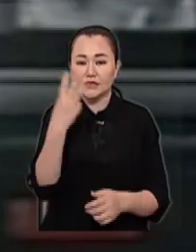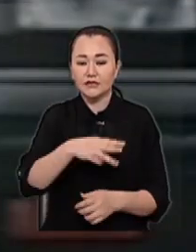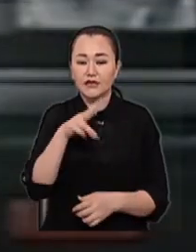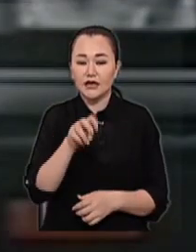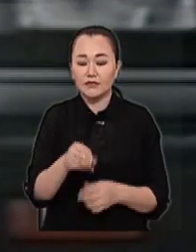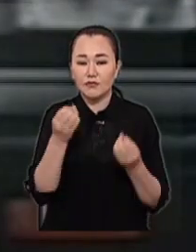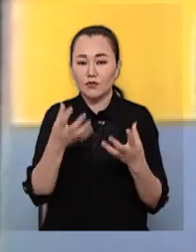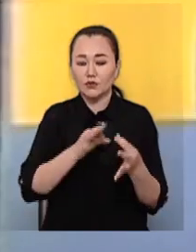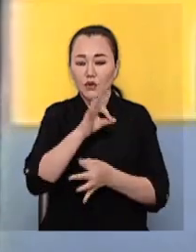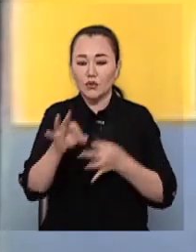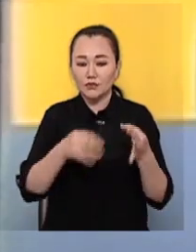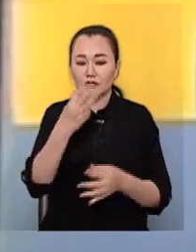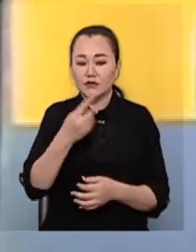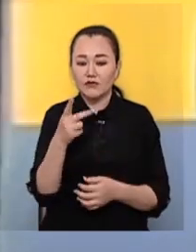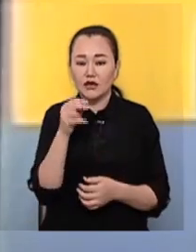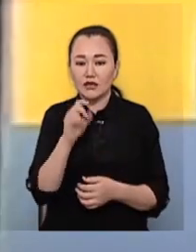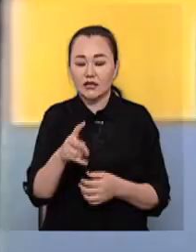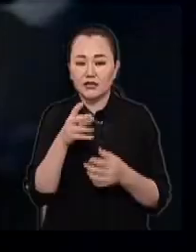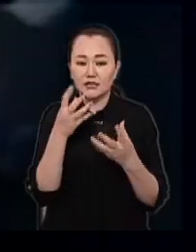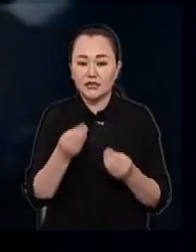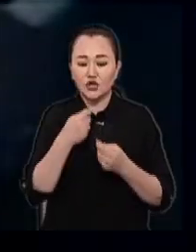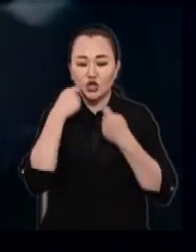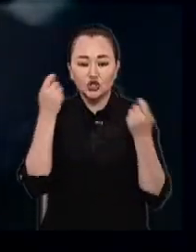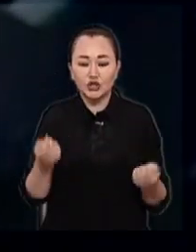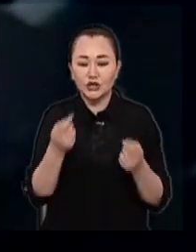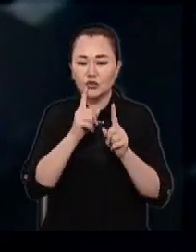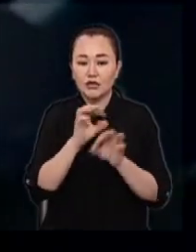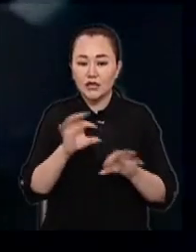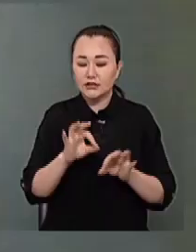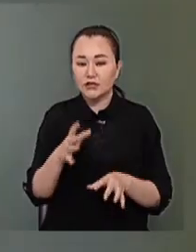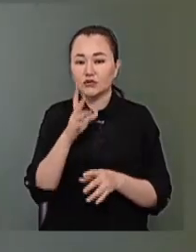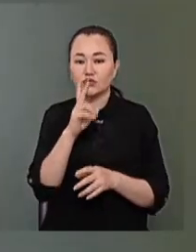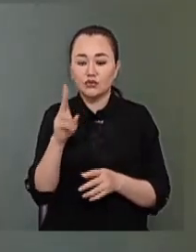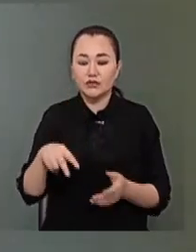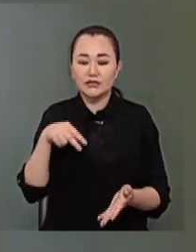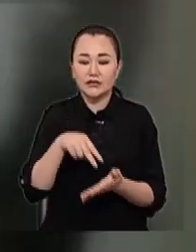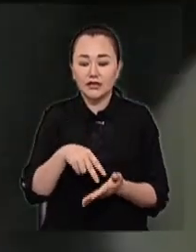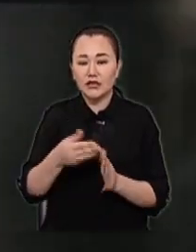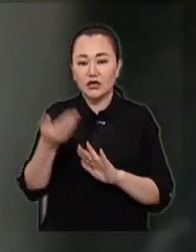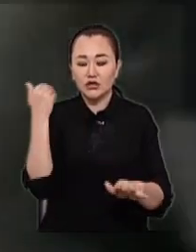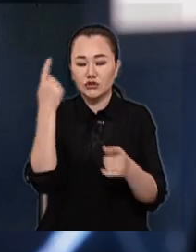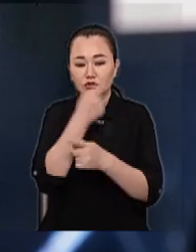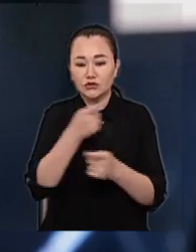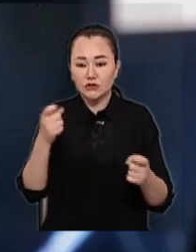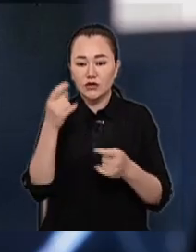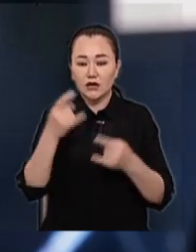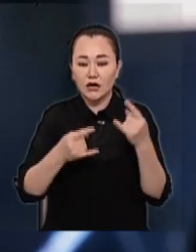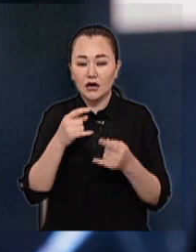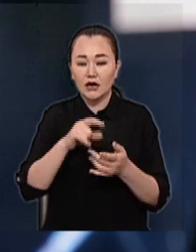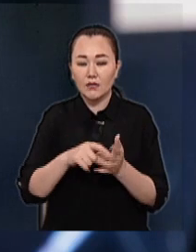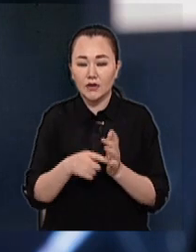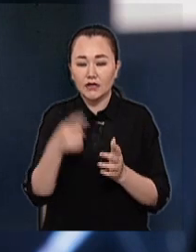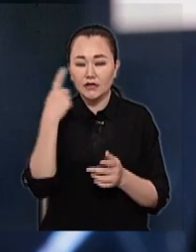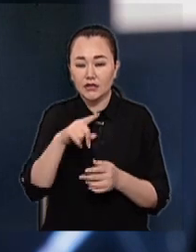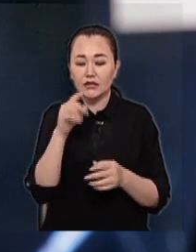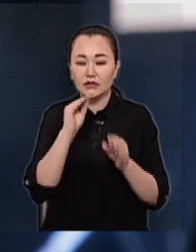30 лет просто космос. 31 канал отмечает день рождения. Что рассказывают те, кто стоял у истоков телекомпании? Идея создания